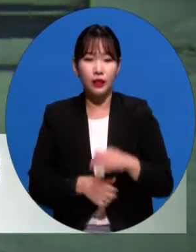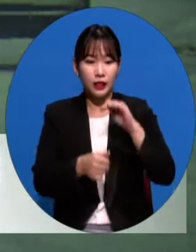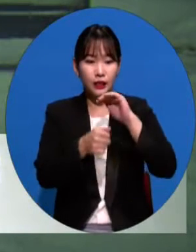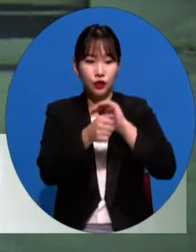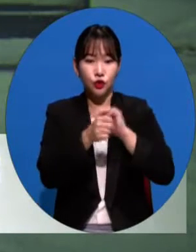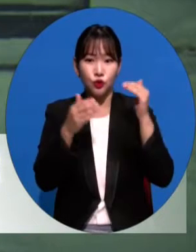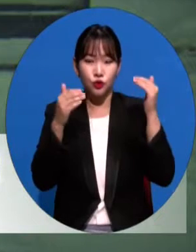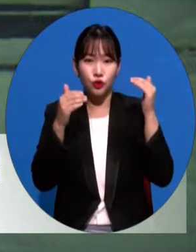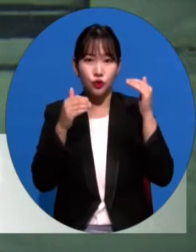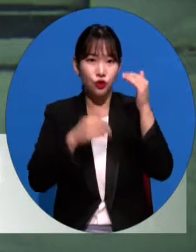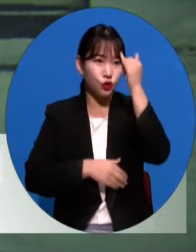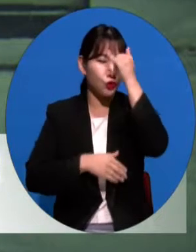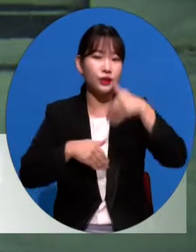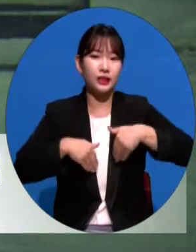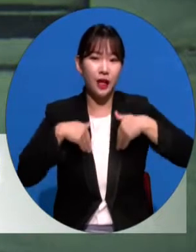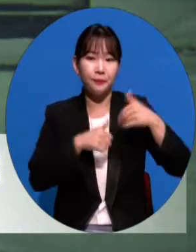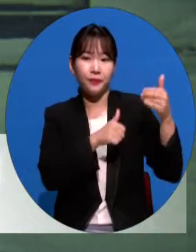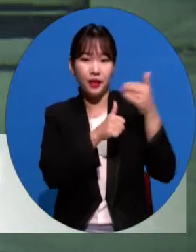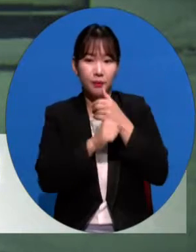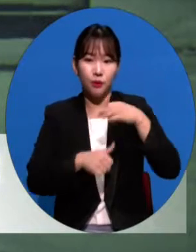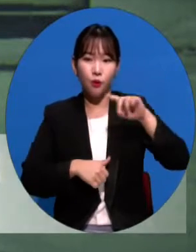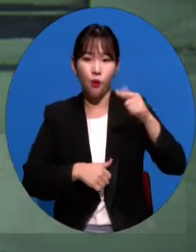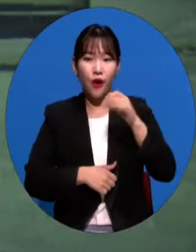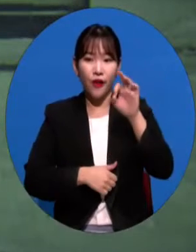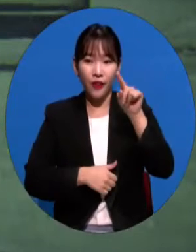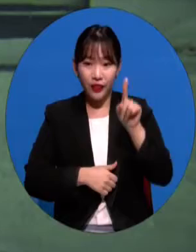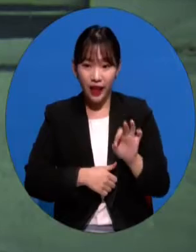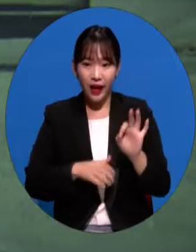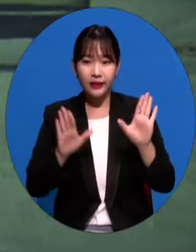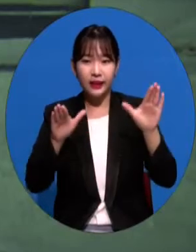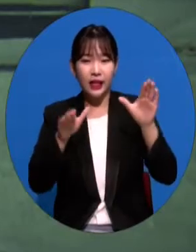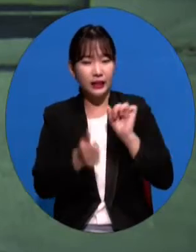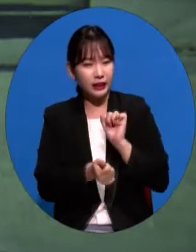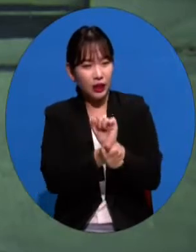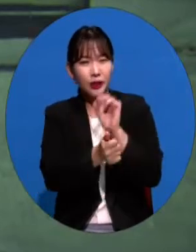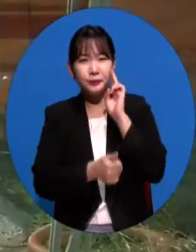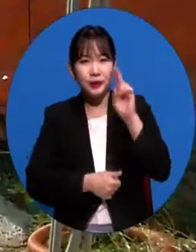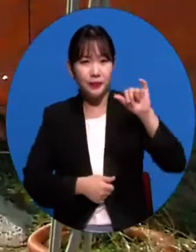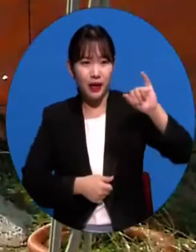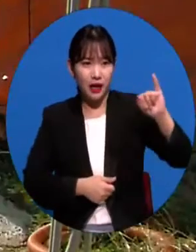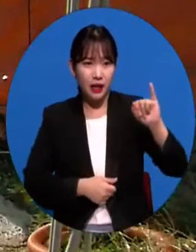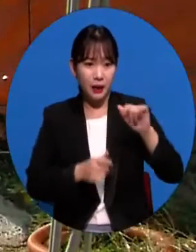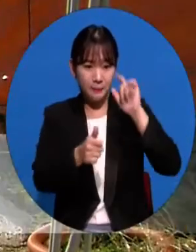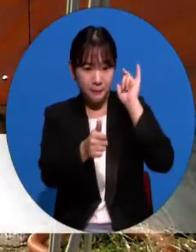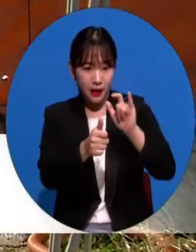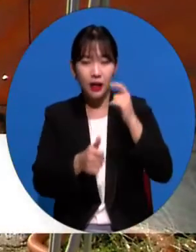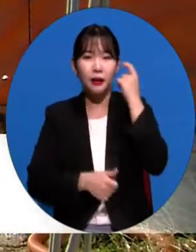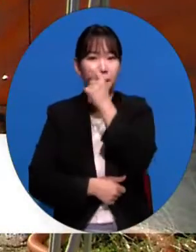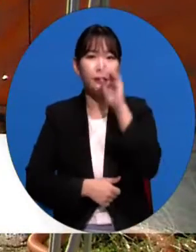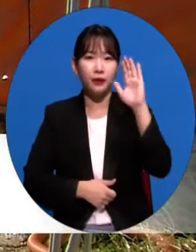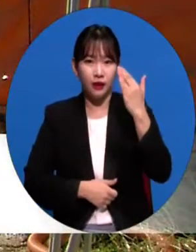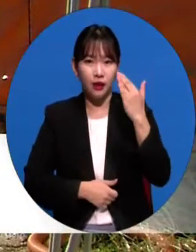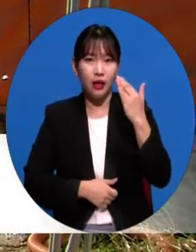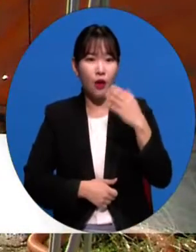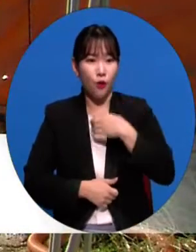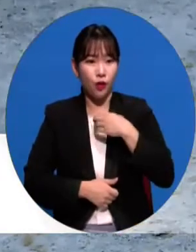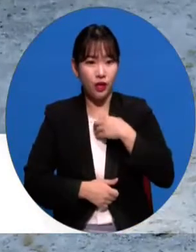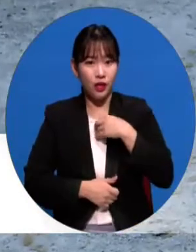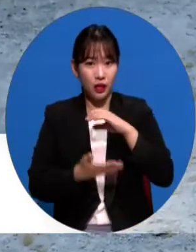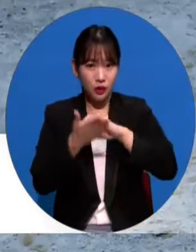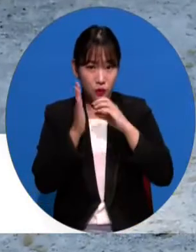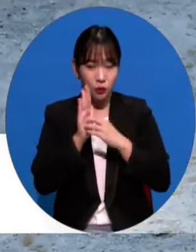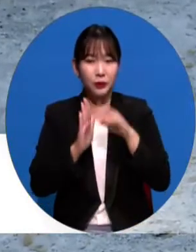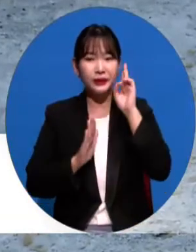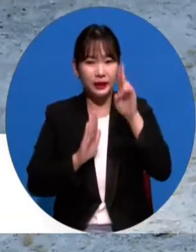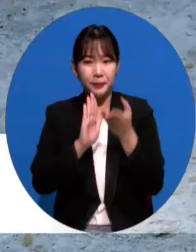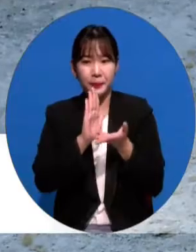충남에서 포획한 원앙에 고병원성 조류 인플루엔자로 확진되면서 전라남도도 위기 단계를 심각으로 상향하고 방역